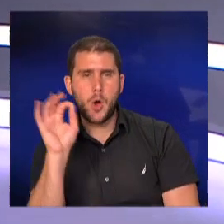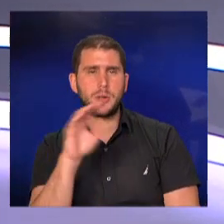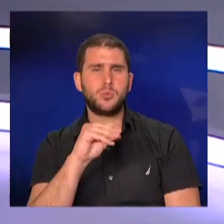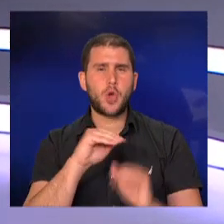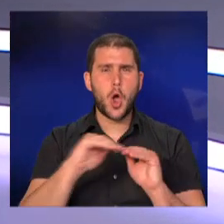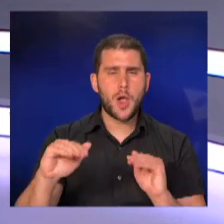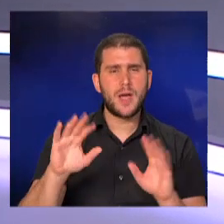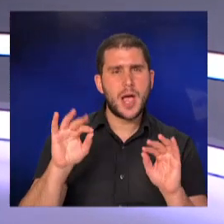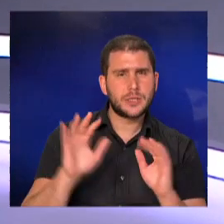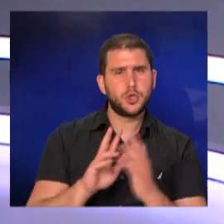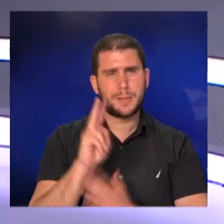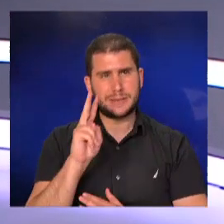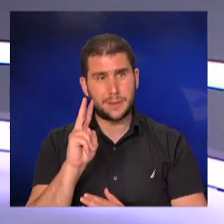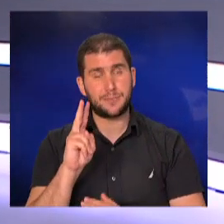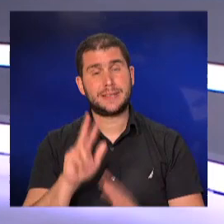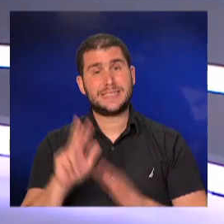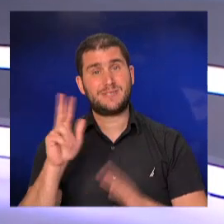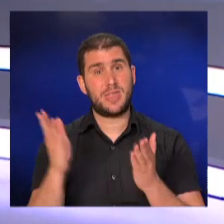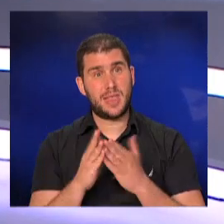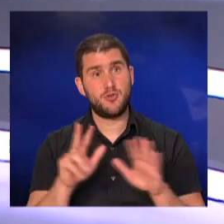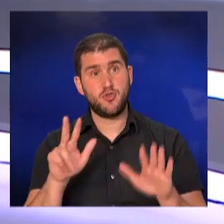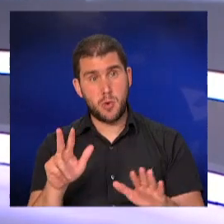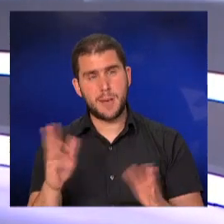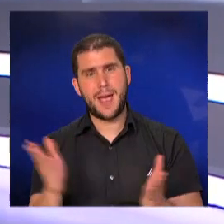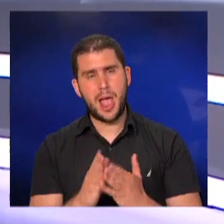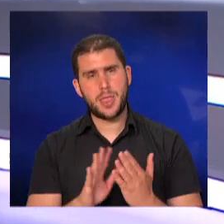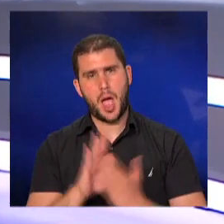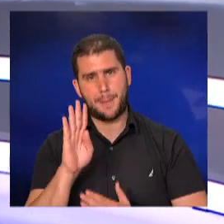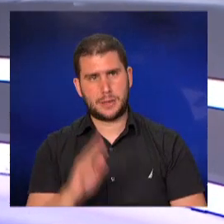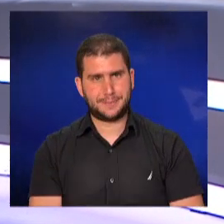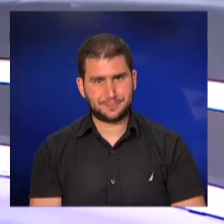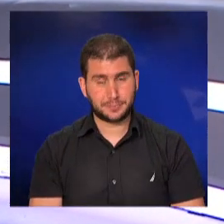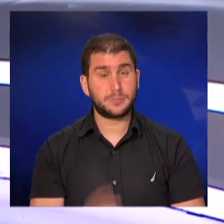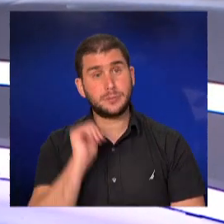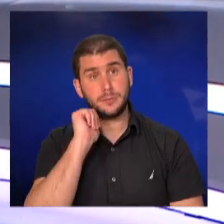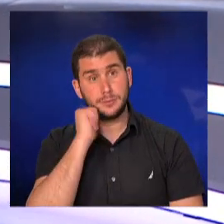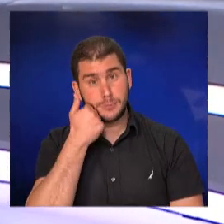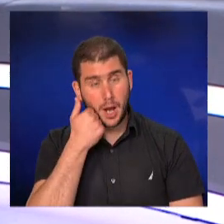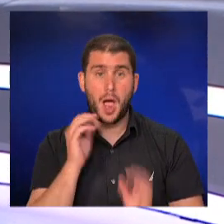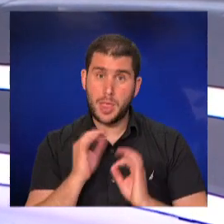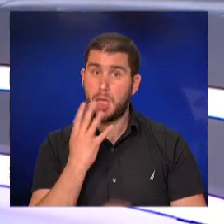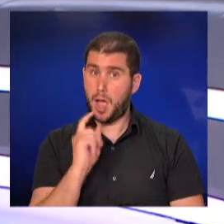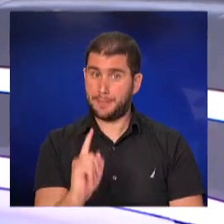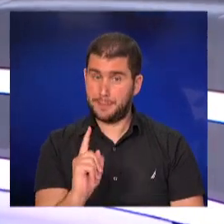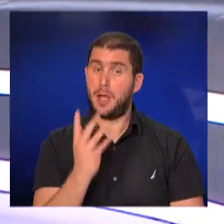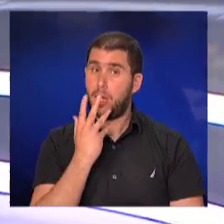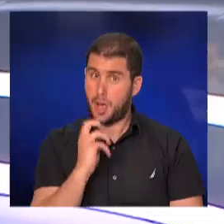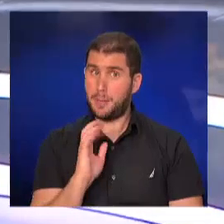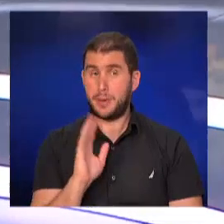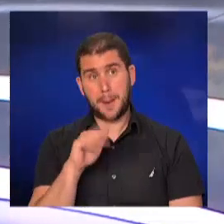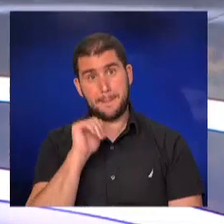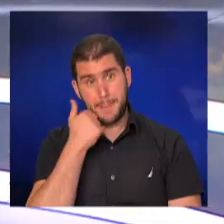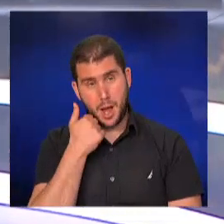חוף 10 עד 12, מצפון הנגב 8 מעלות, באילת 14 מעלות. מחר כאמור עדיין חם. חם מהרגיל גם